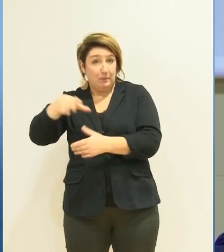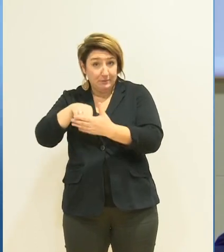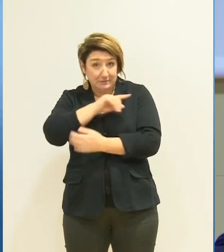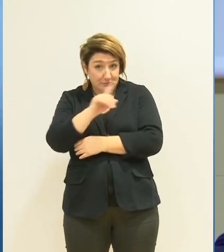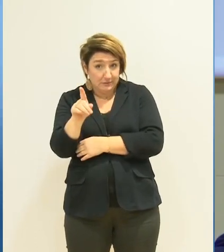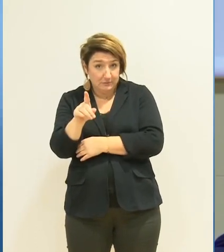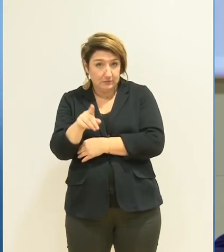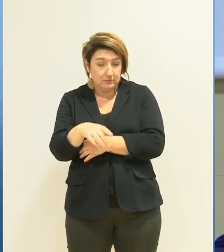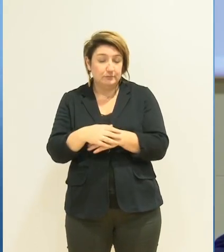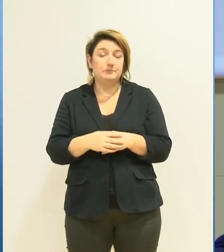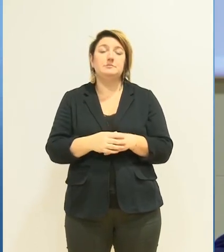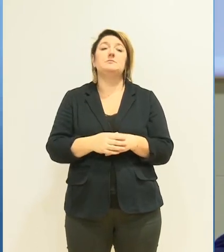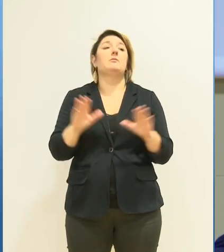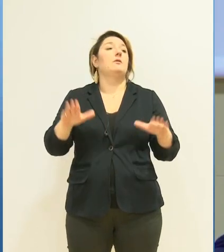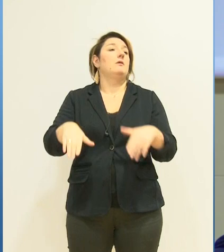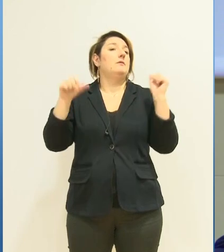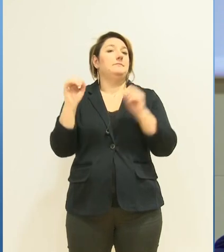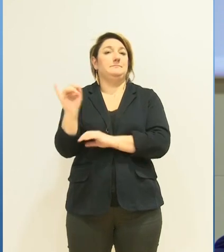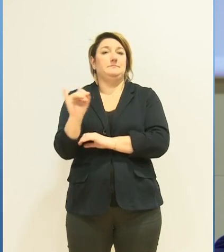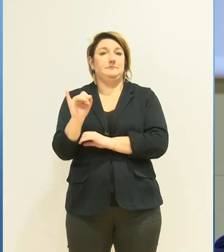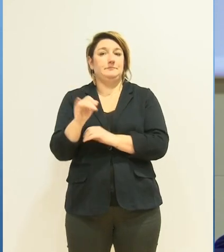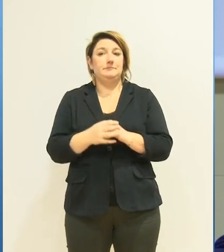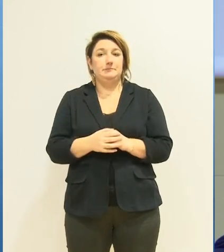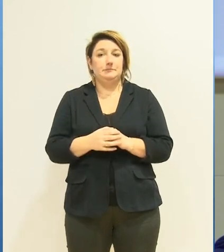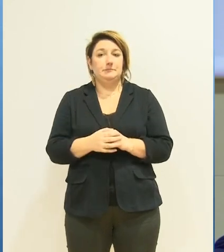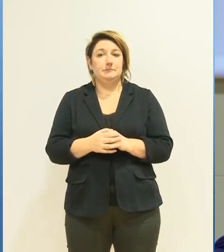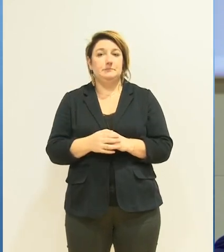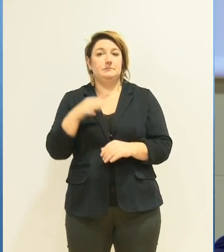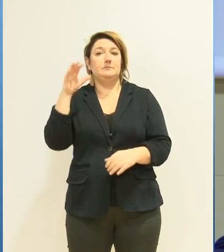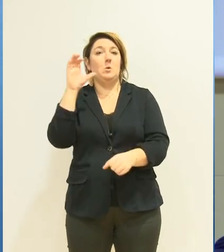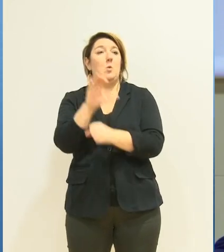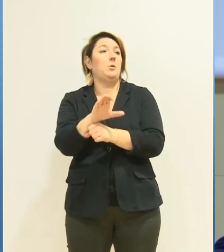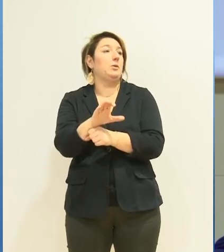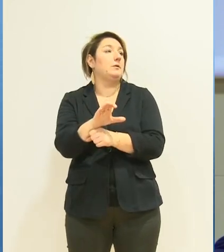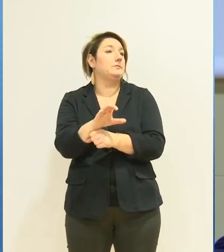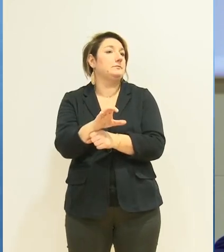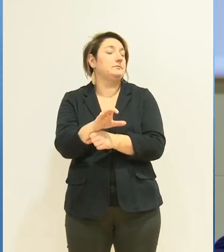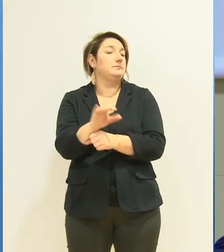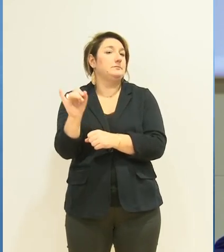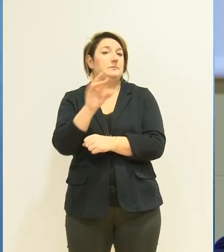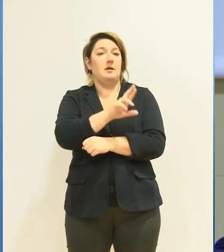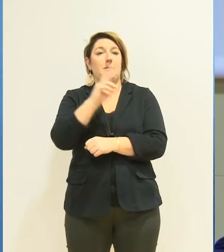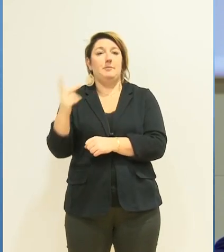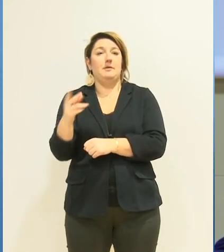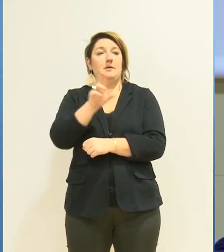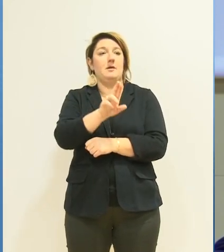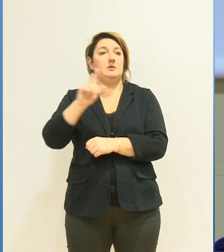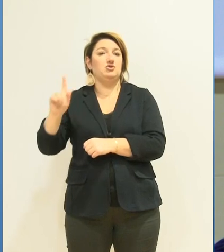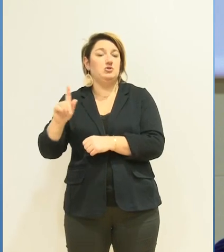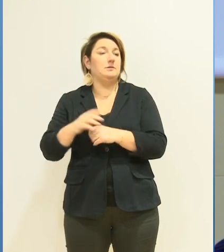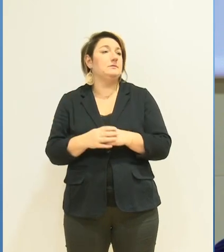pas part au vote qui s'abstient qui votent contre donc air prg